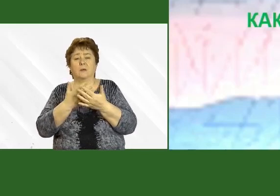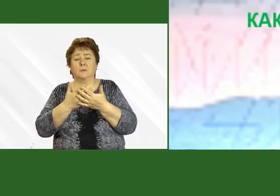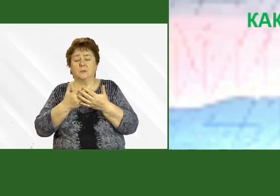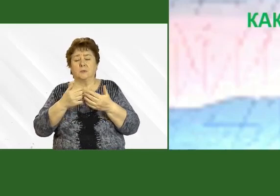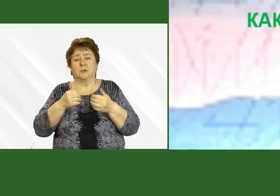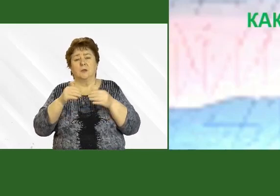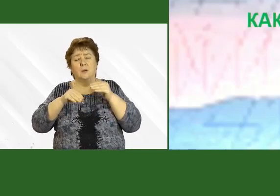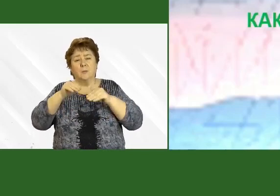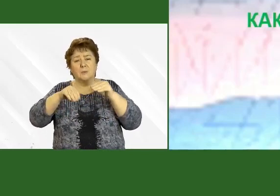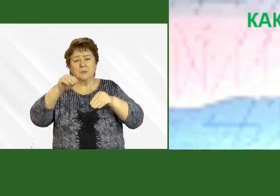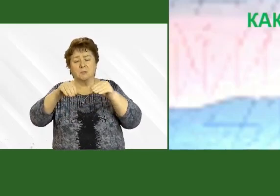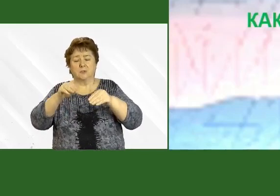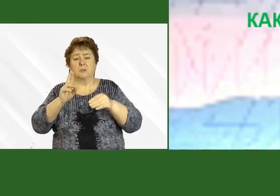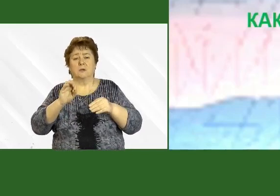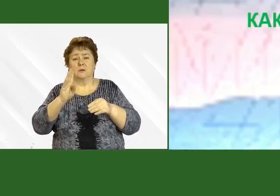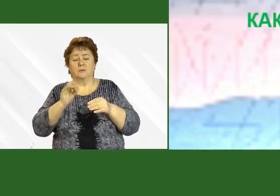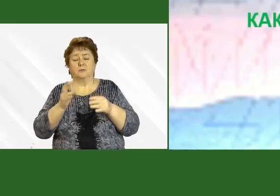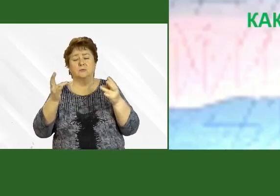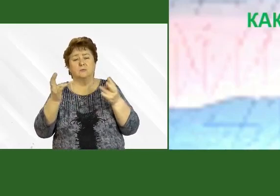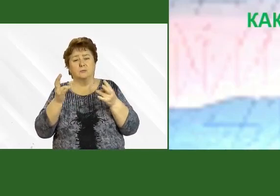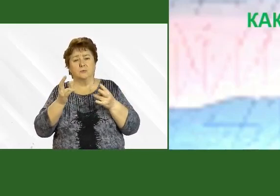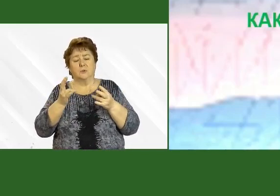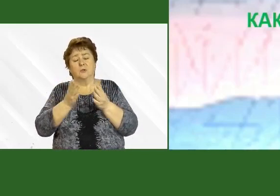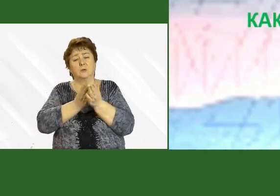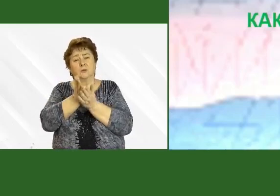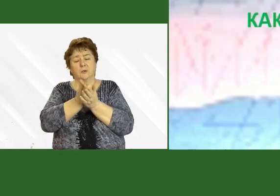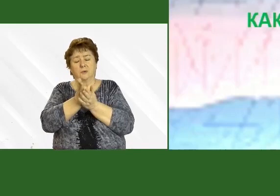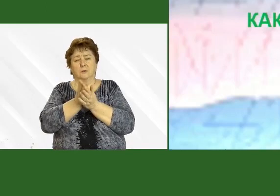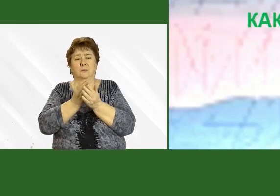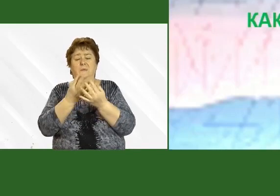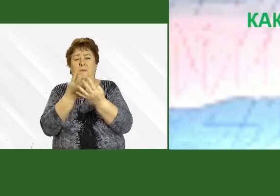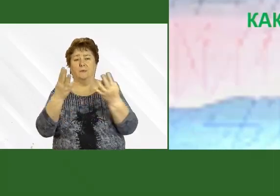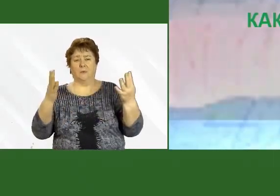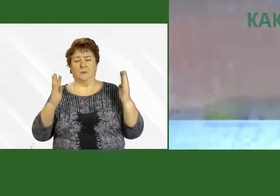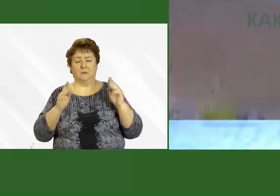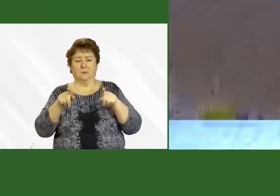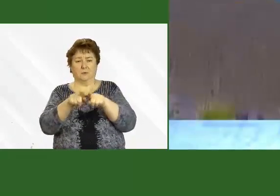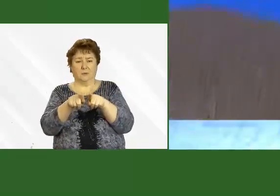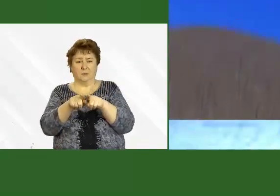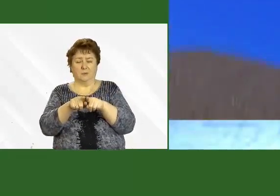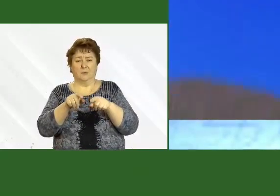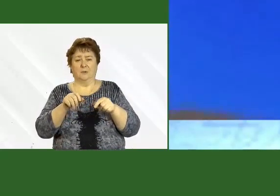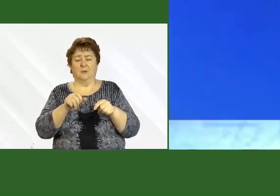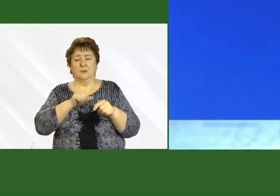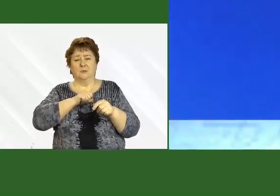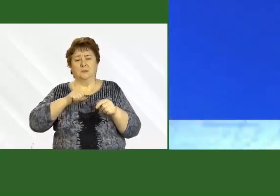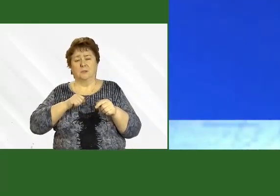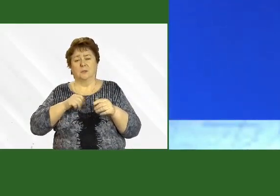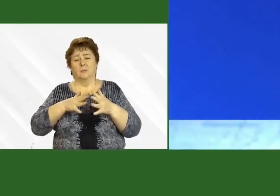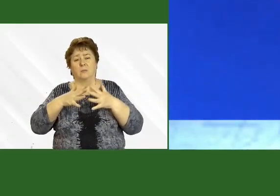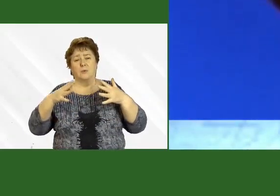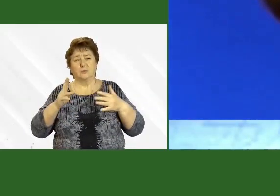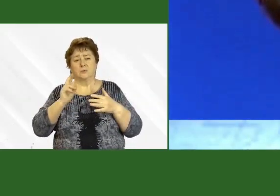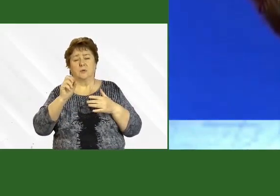посаженные bряд кактусы служит естественно изгородью самый большой